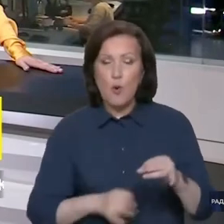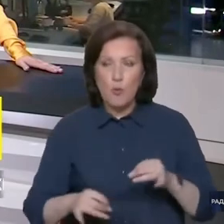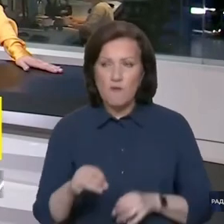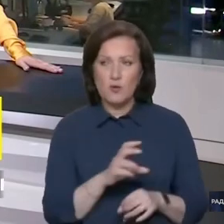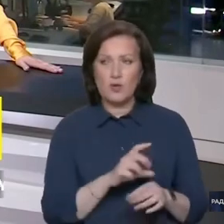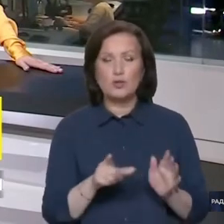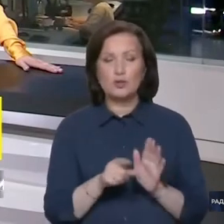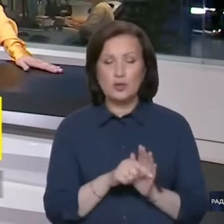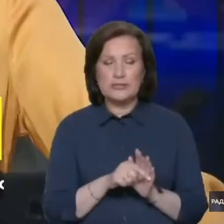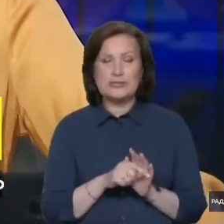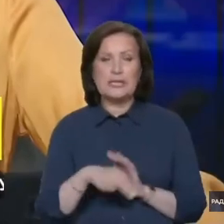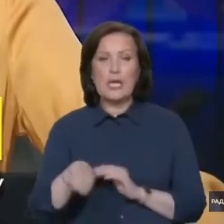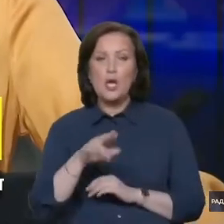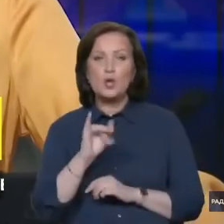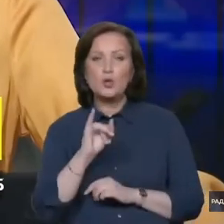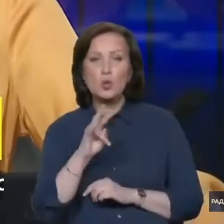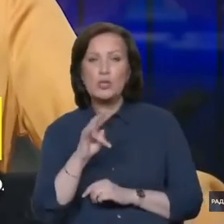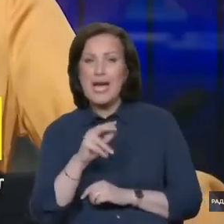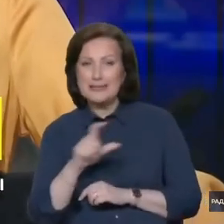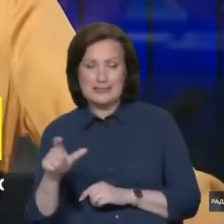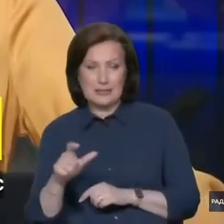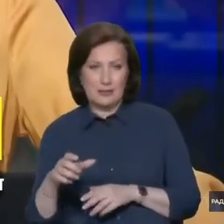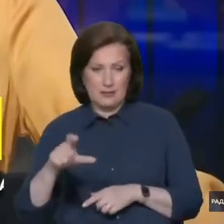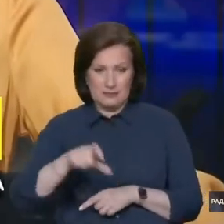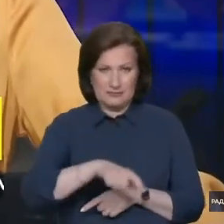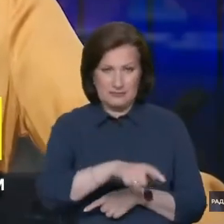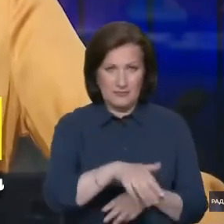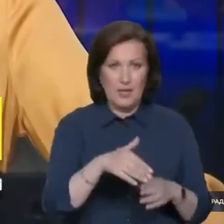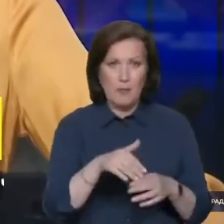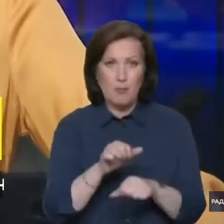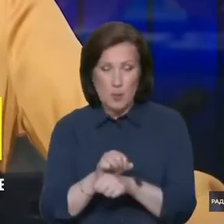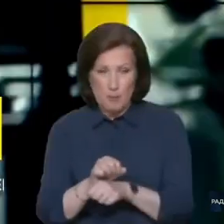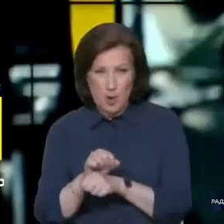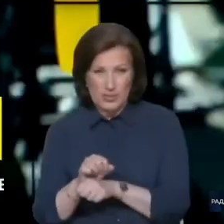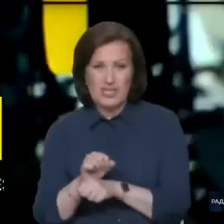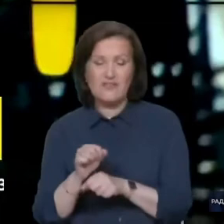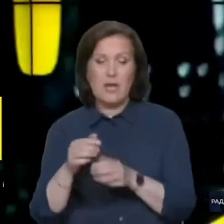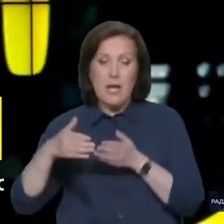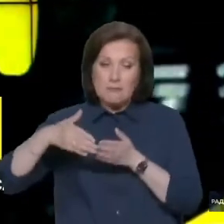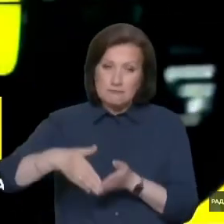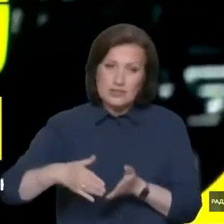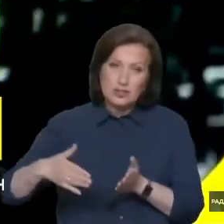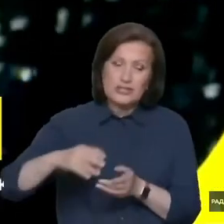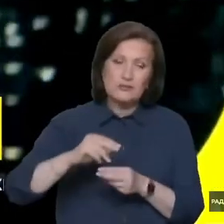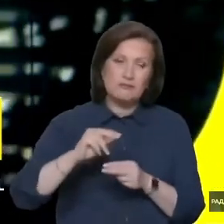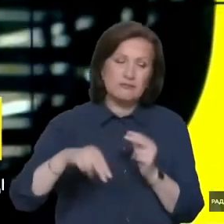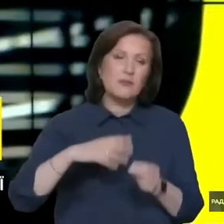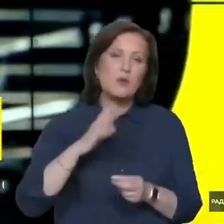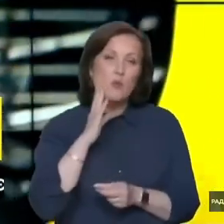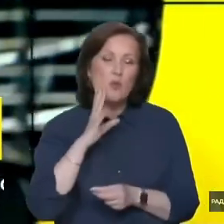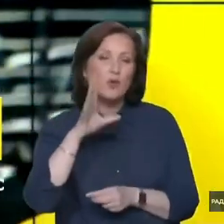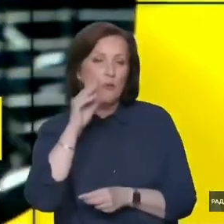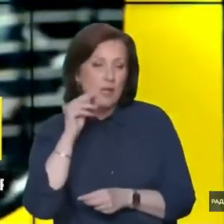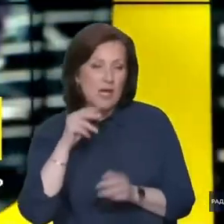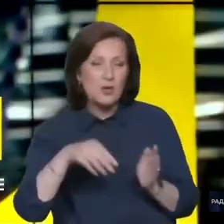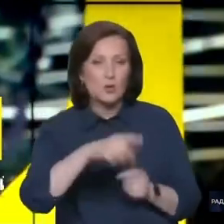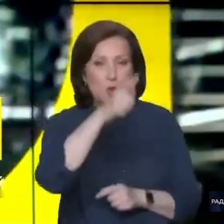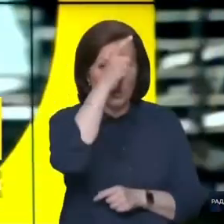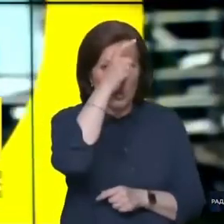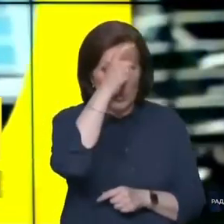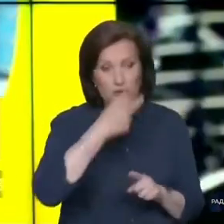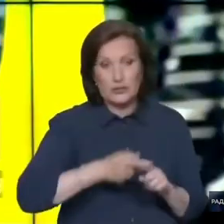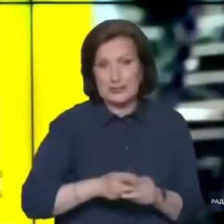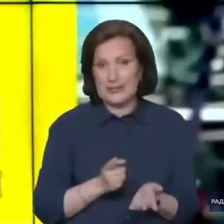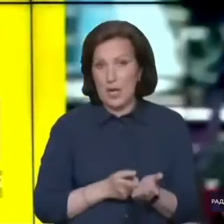з дунайських портів кораблі йшли вдовж берега Румунії і Болгарії і так до Туреччини. І це один з варіантів. І знову ж таки,